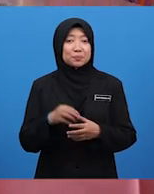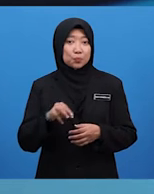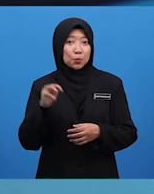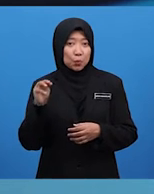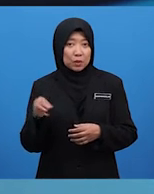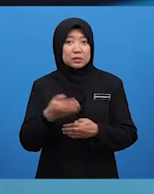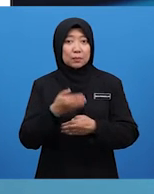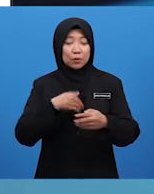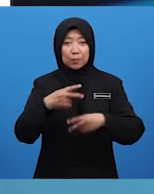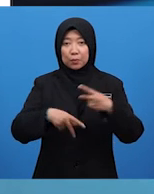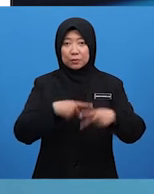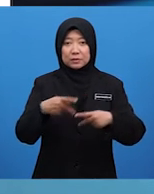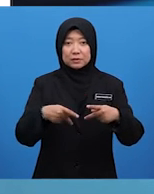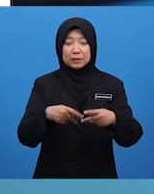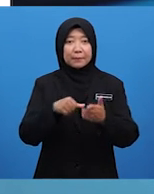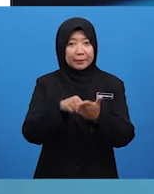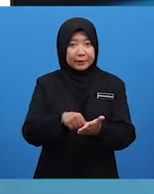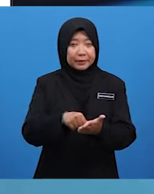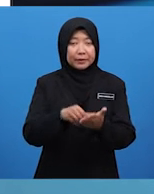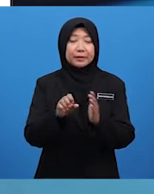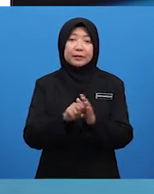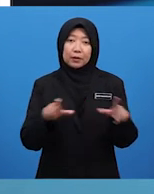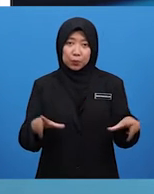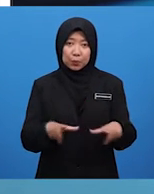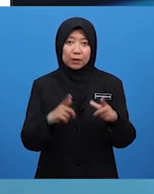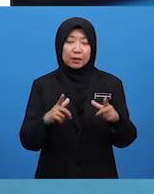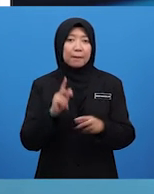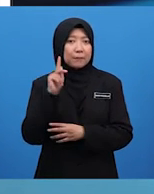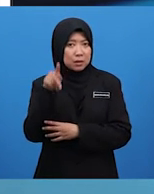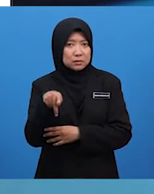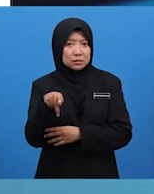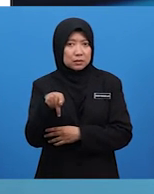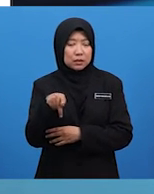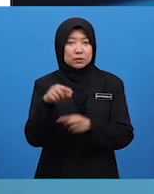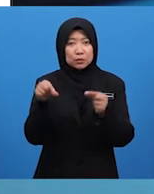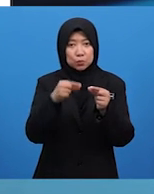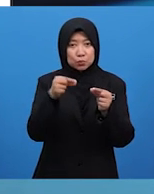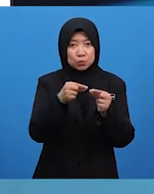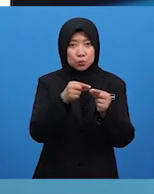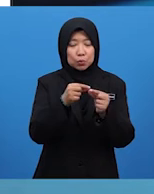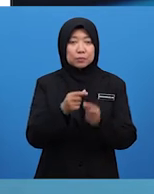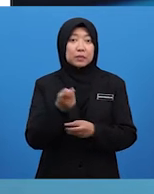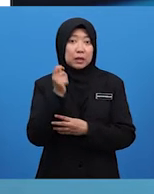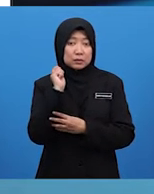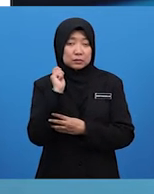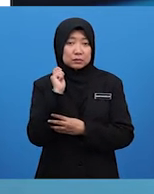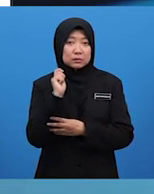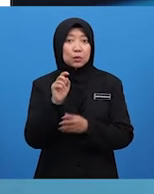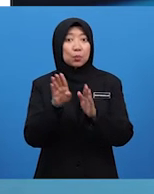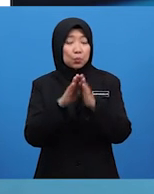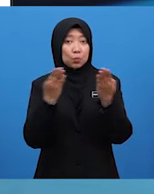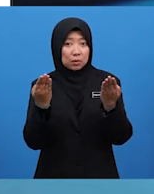Murid-murid, sebelum proses menekan dilakukan, pastikan jahitan jelujur